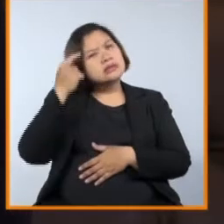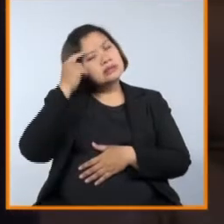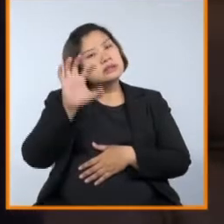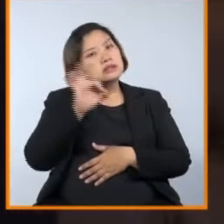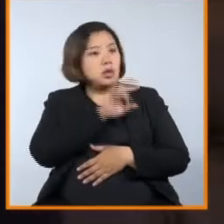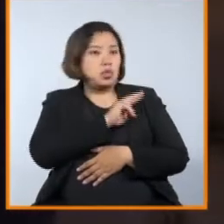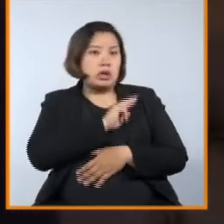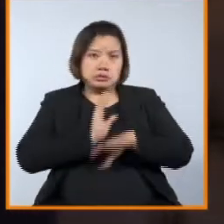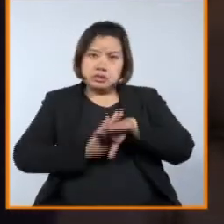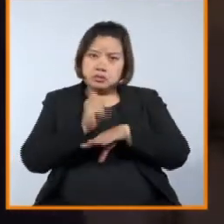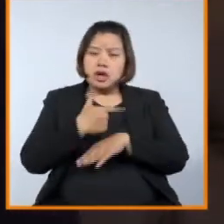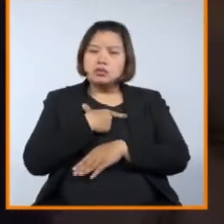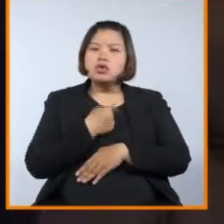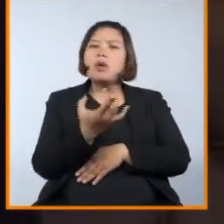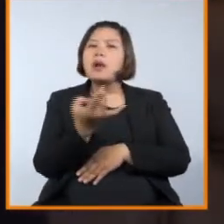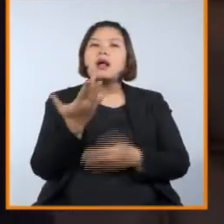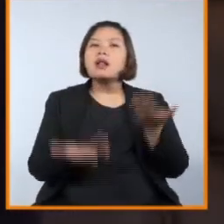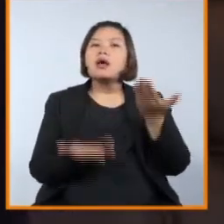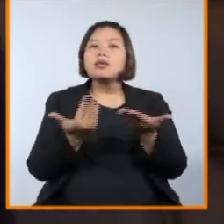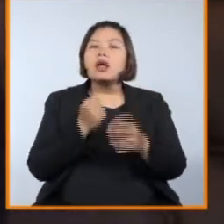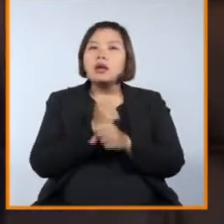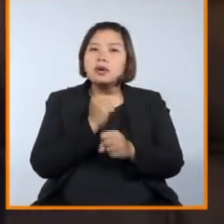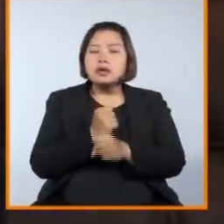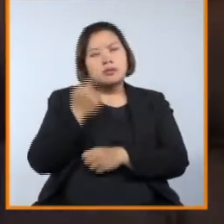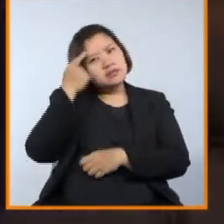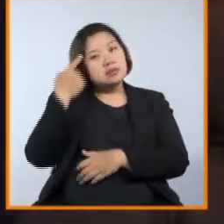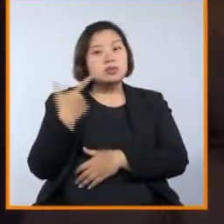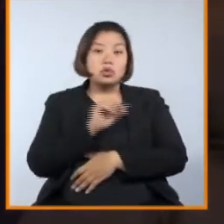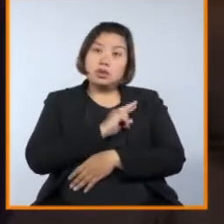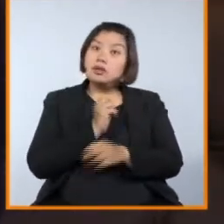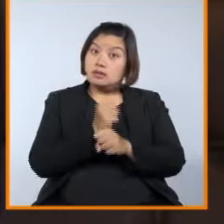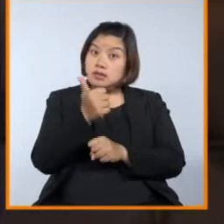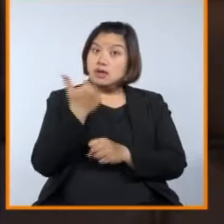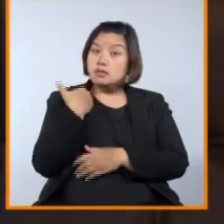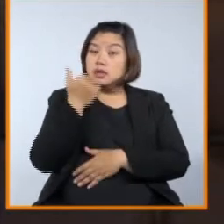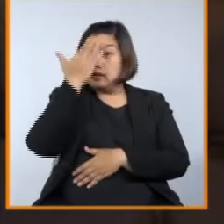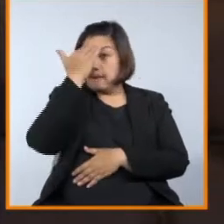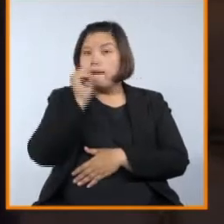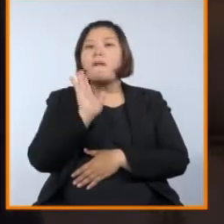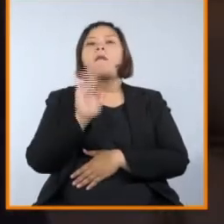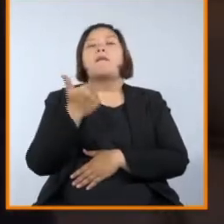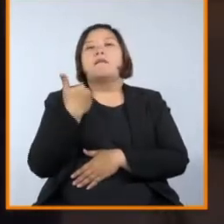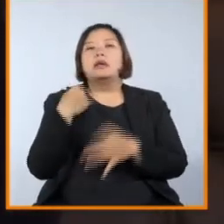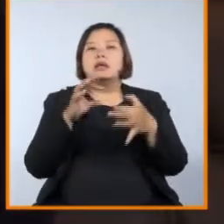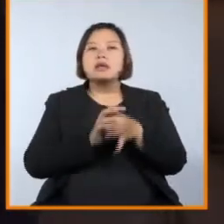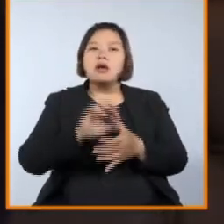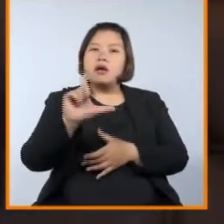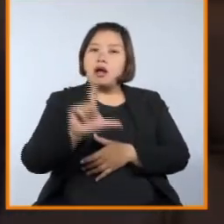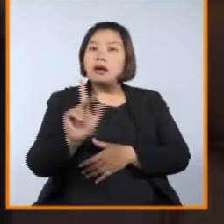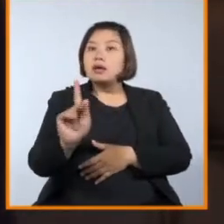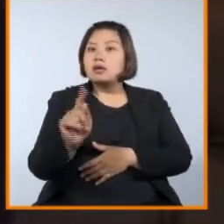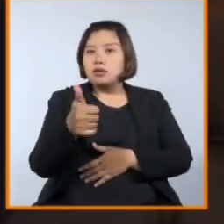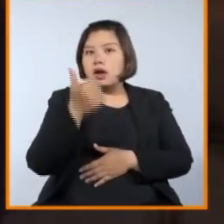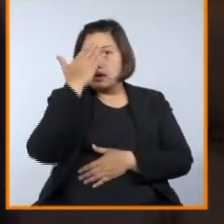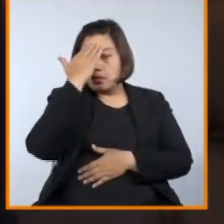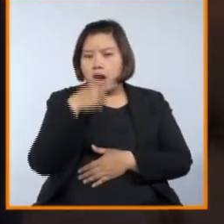ค์หรือว่าความชอบของเราเนี่ยเข้ามาทำให้เป็นประโยชน์แล้วก็เห็นว่าเออมันมีไลน์ขึ้นมาเป็นไลน์ครีเอเตอร์สามารถที่ทำ